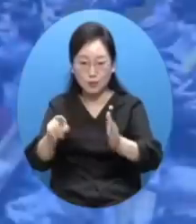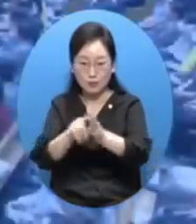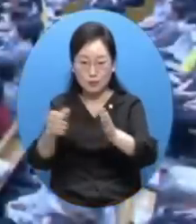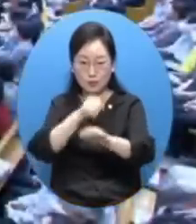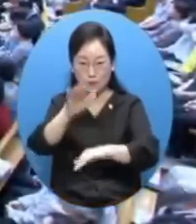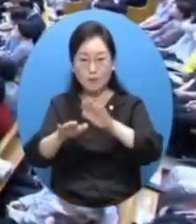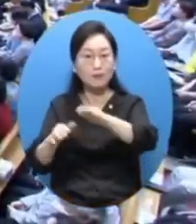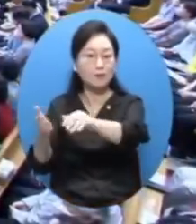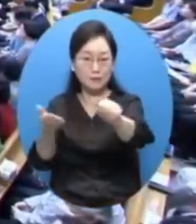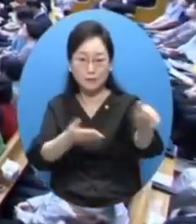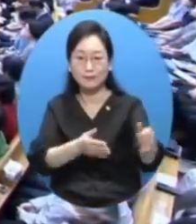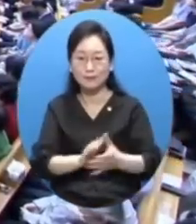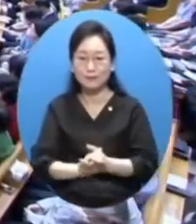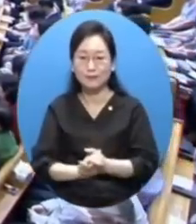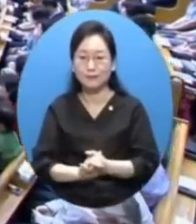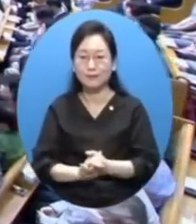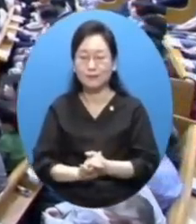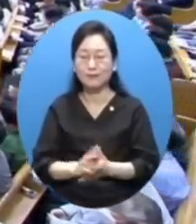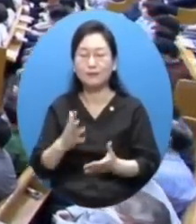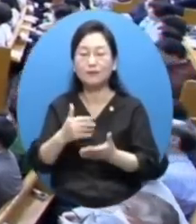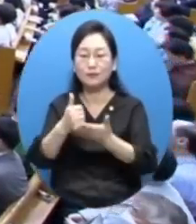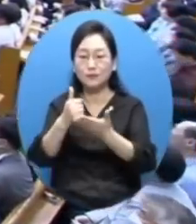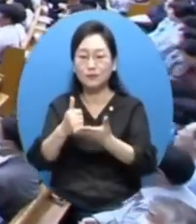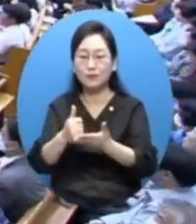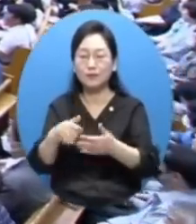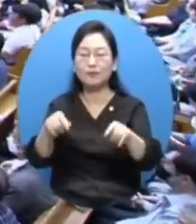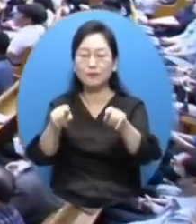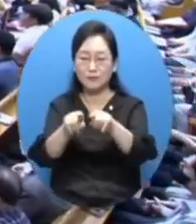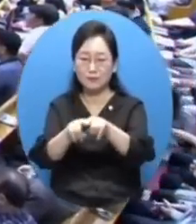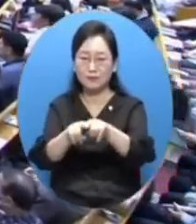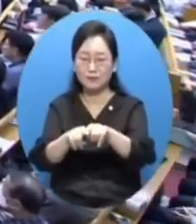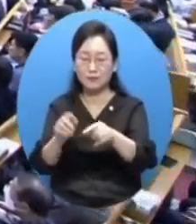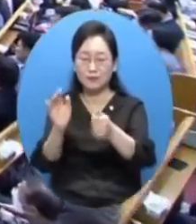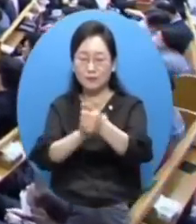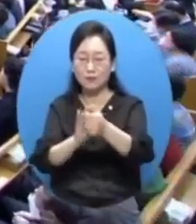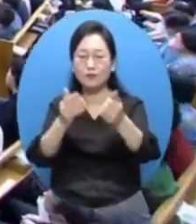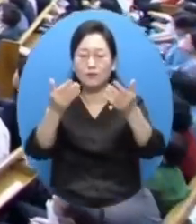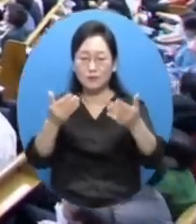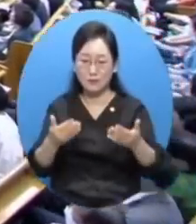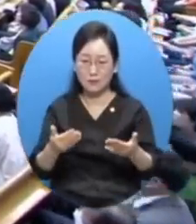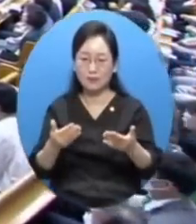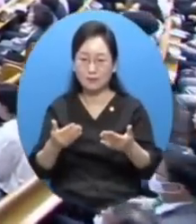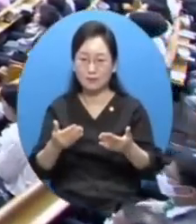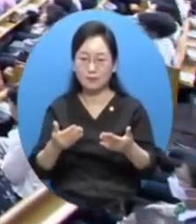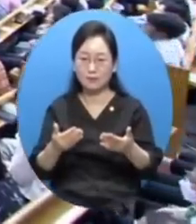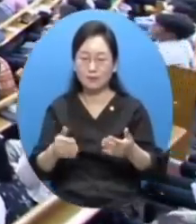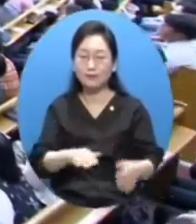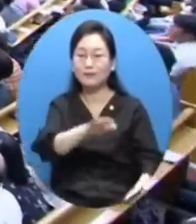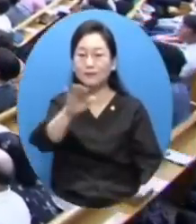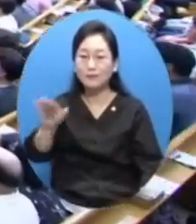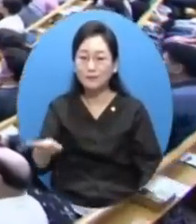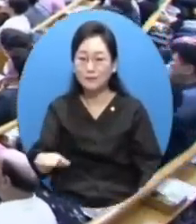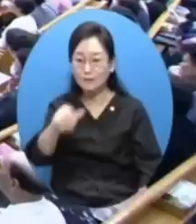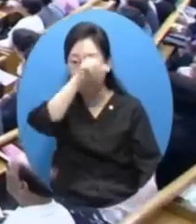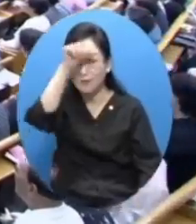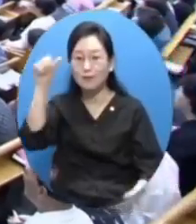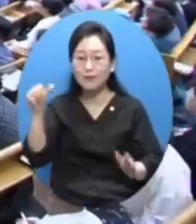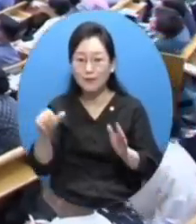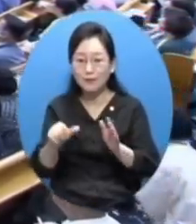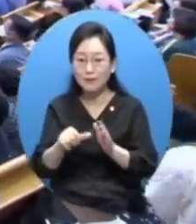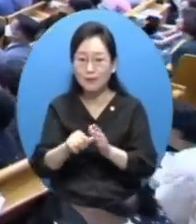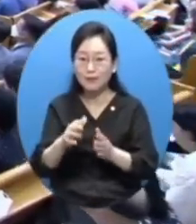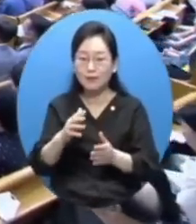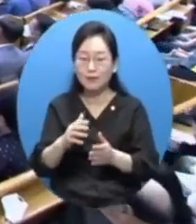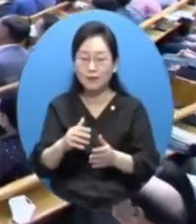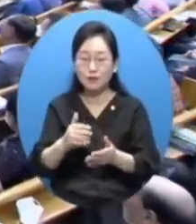바랍니다. 주님이 우리 함께 하십니다. 우리를 돌보십니다. 우리의 남은 여생이 주님 안에서